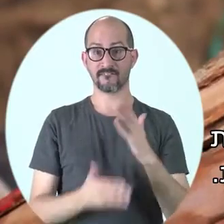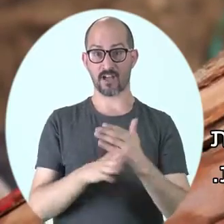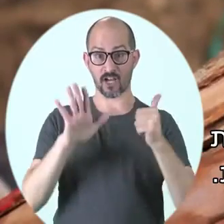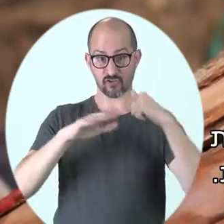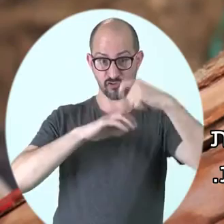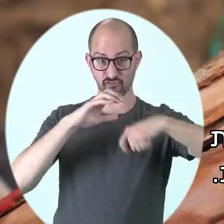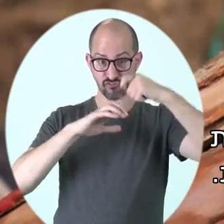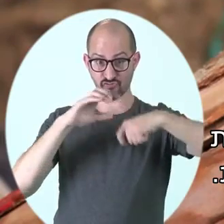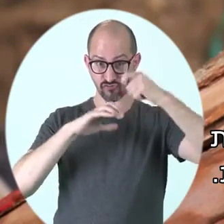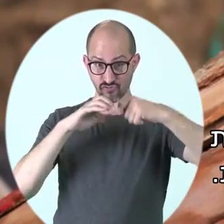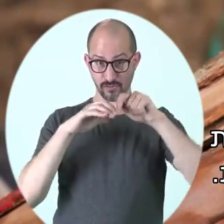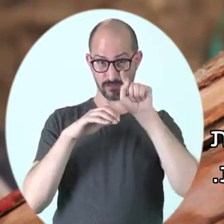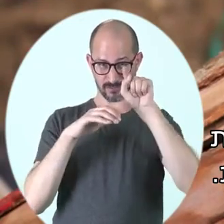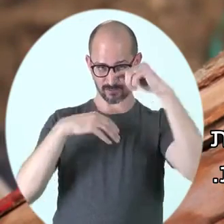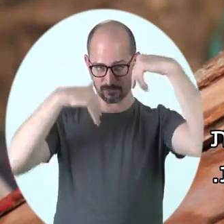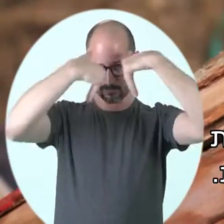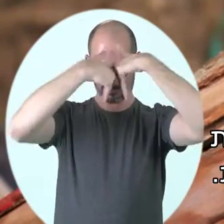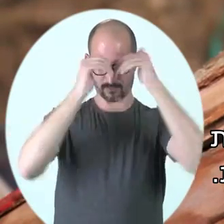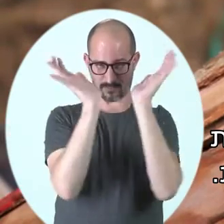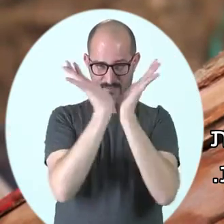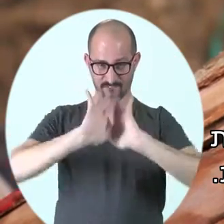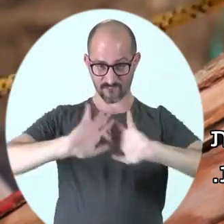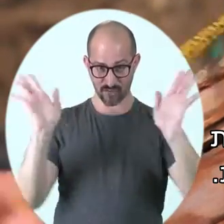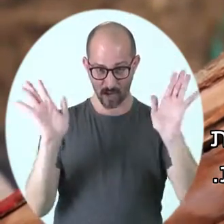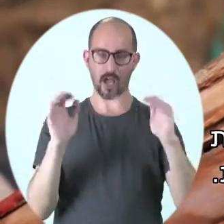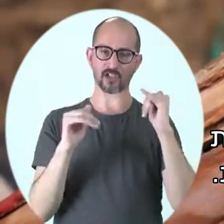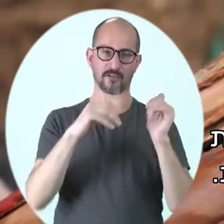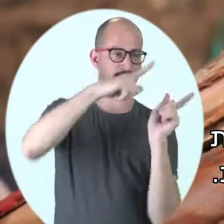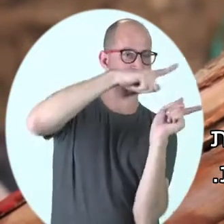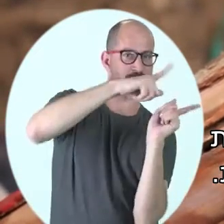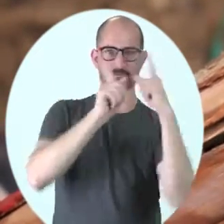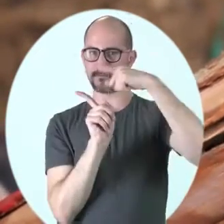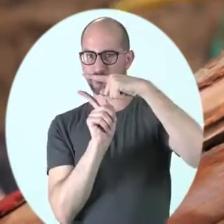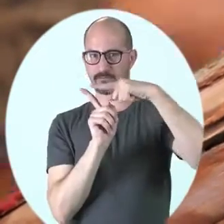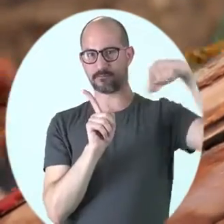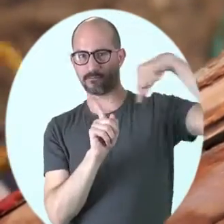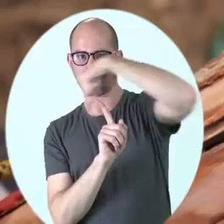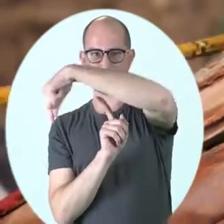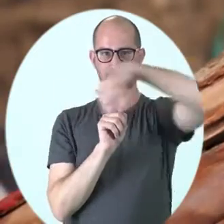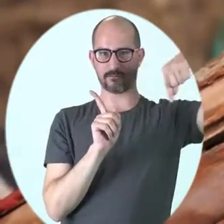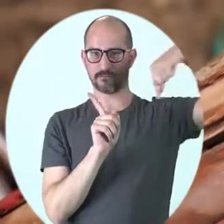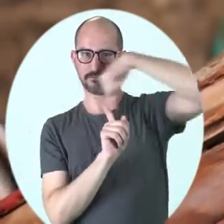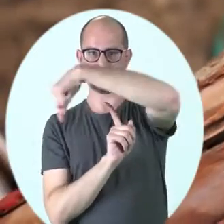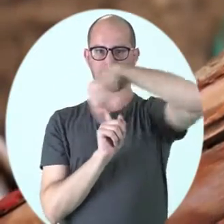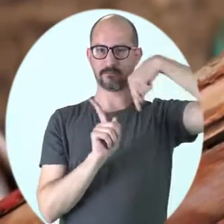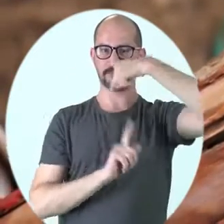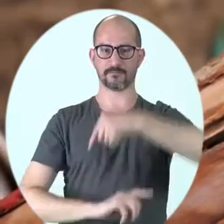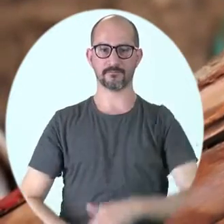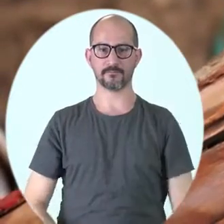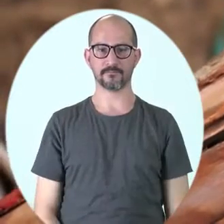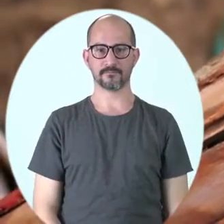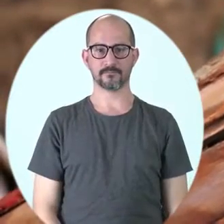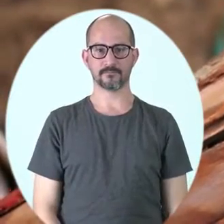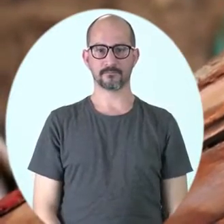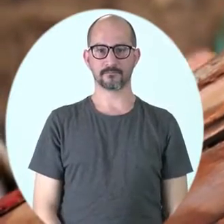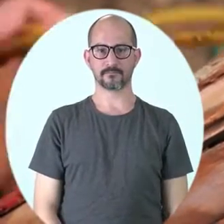לאחר סיום 6 הליפופים בזוויות הכהות, נעביר את החבל לאחת מן הזוויות החדות. נקיף בצורה דומה את הסנדות